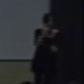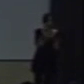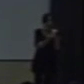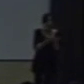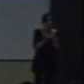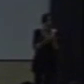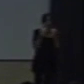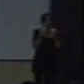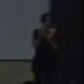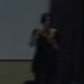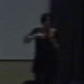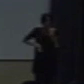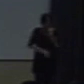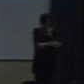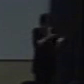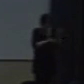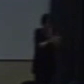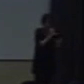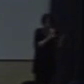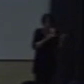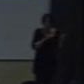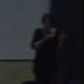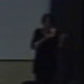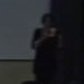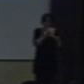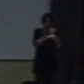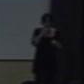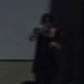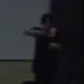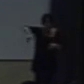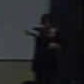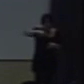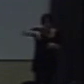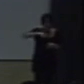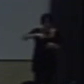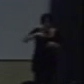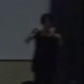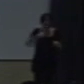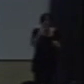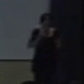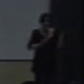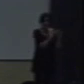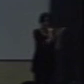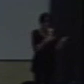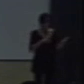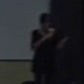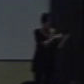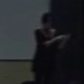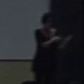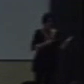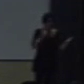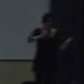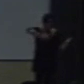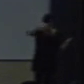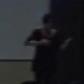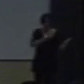professionals i que sabem que la gent, o sigui, que la gent sap que allò va a missa, que allò que es diu va a missa. No? I